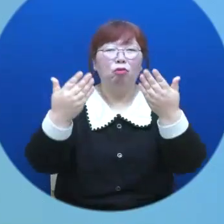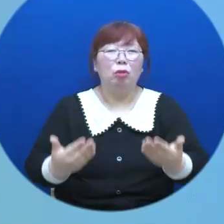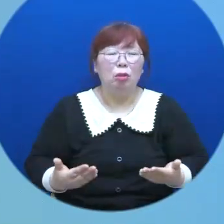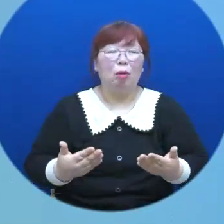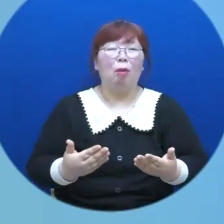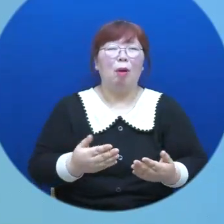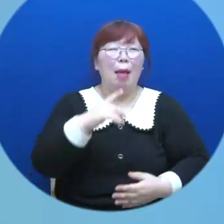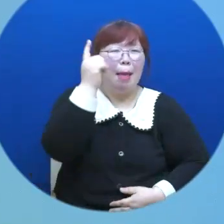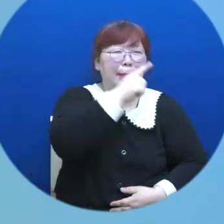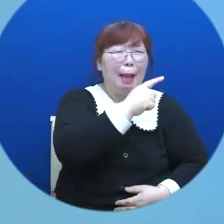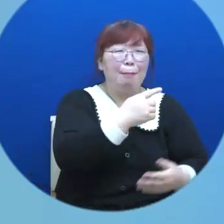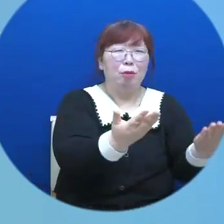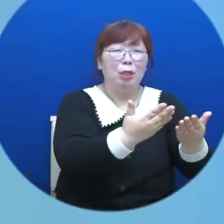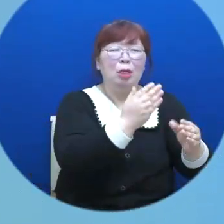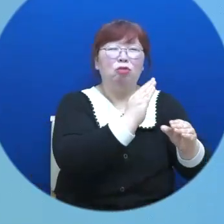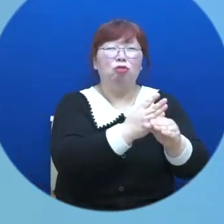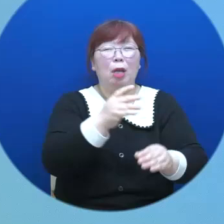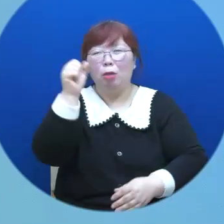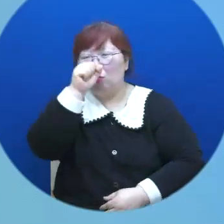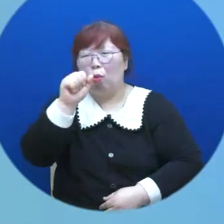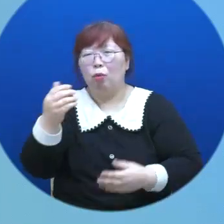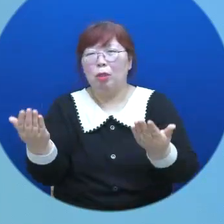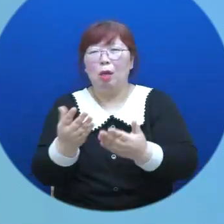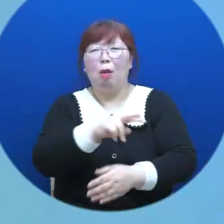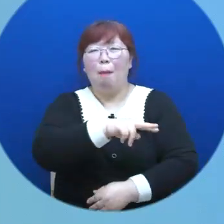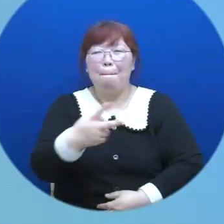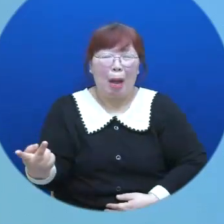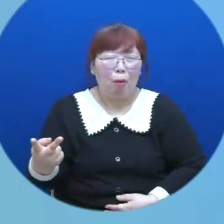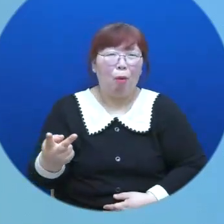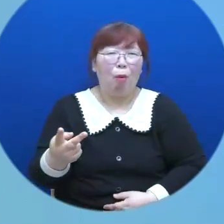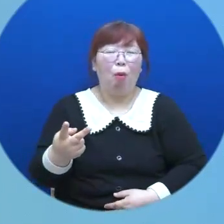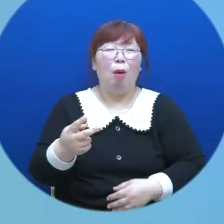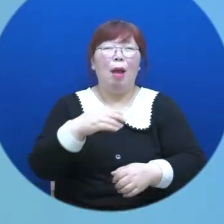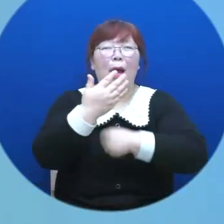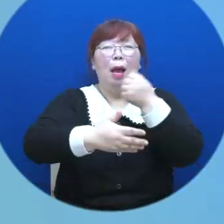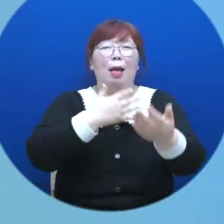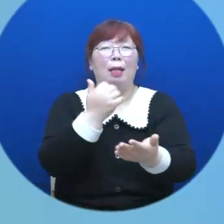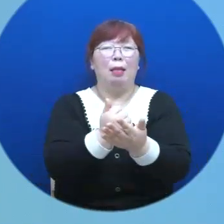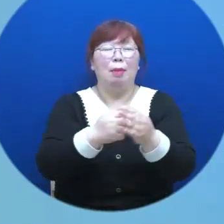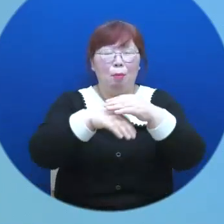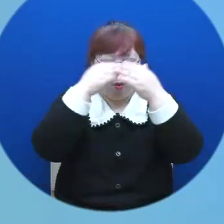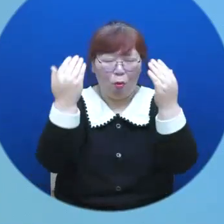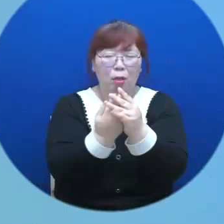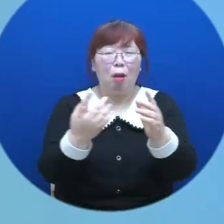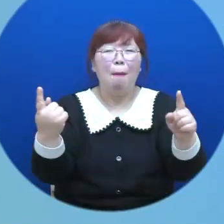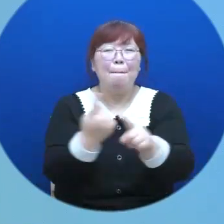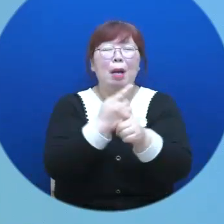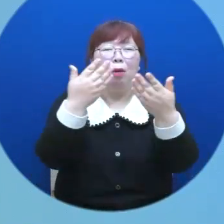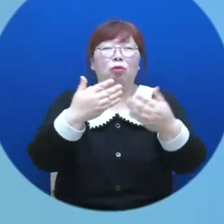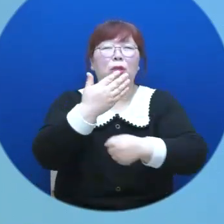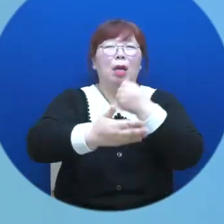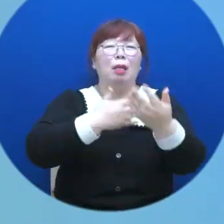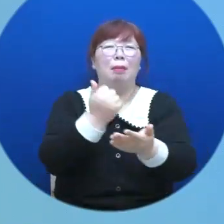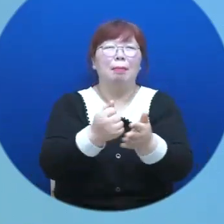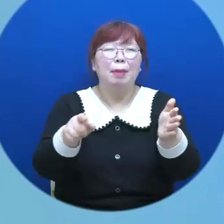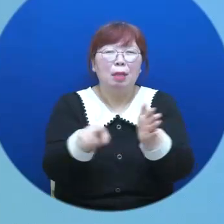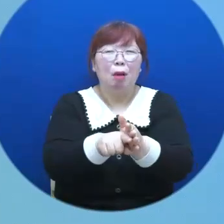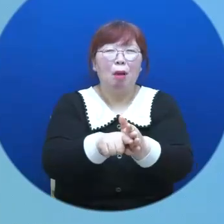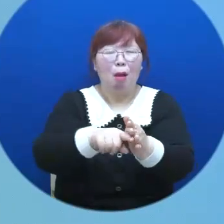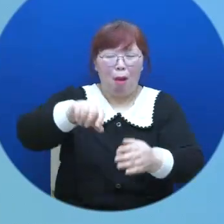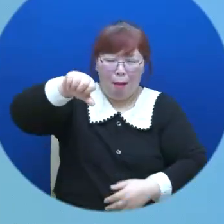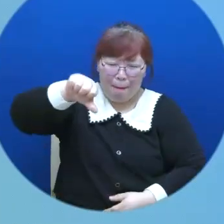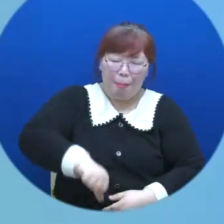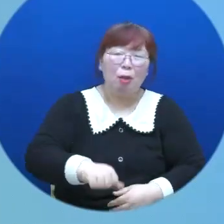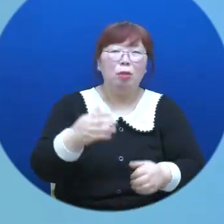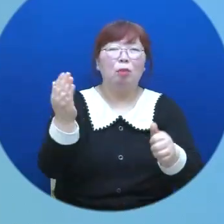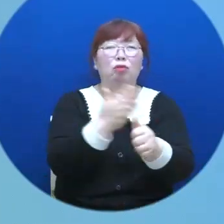주시는 분이다 믿으시기를 바랍니다. 역전시키시는 하나님이시다 믿으시기를 바랍니다. 바닥에서